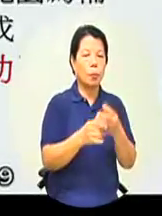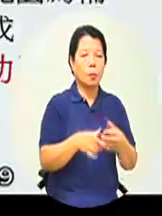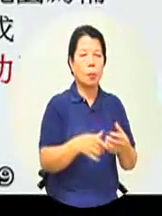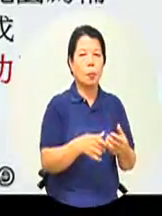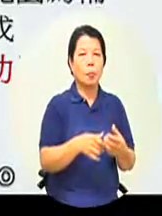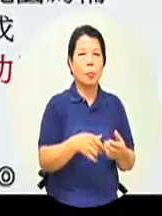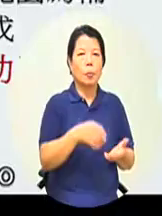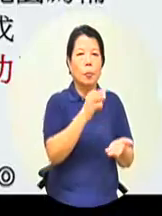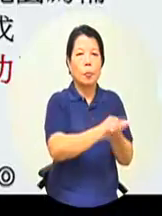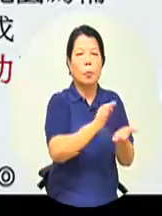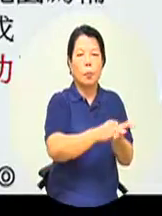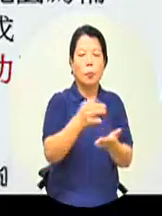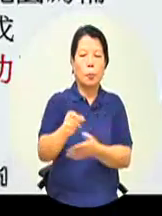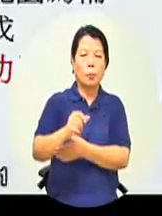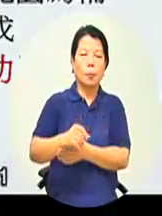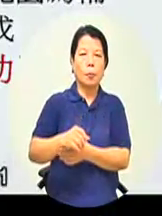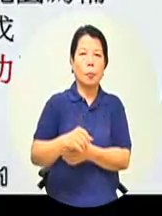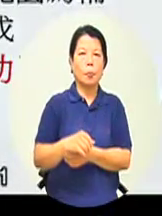点。那当然